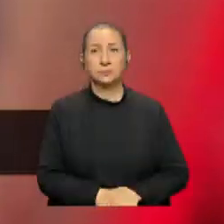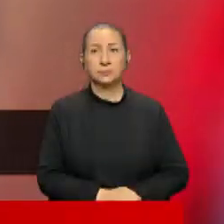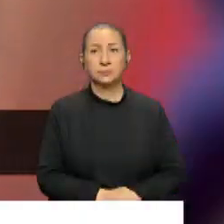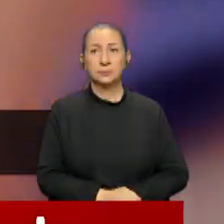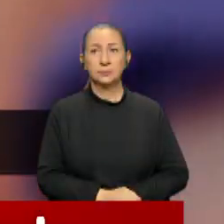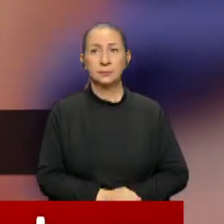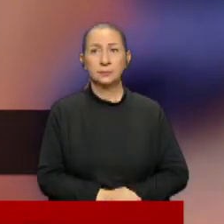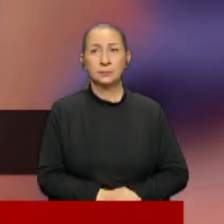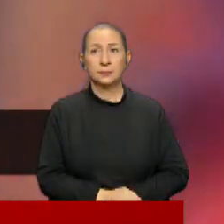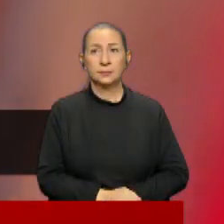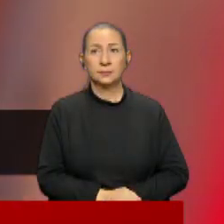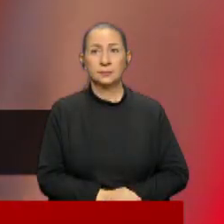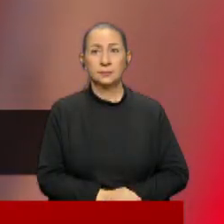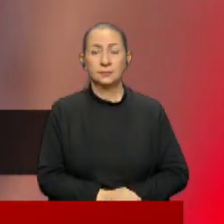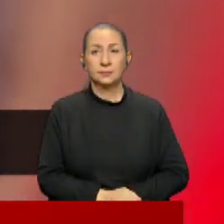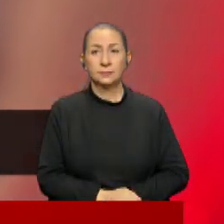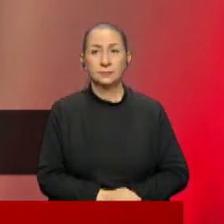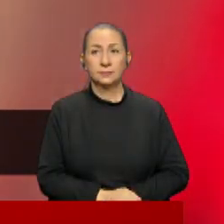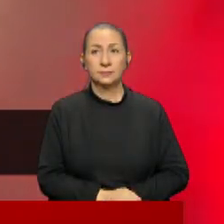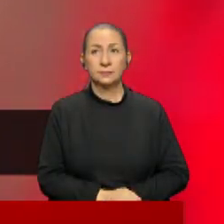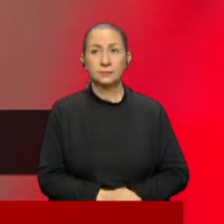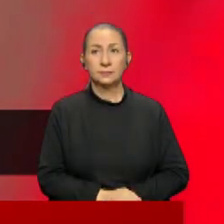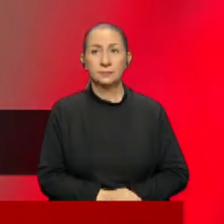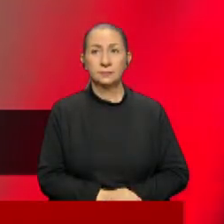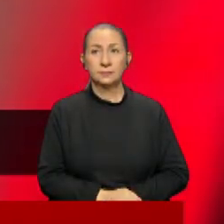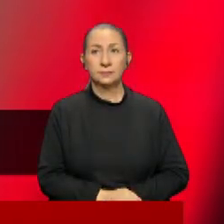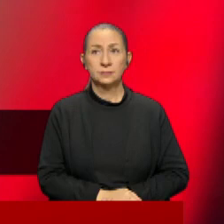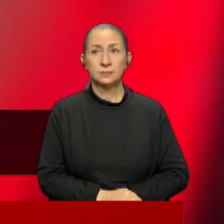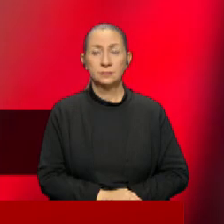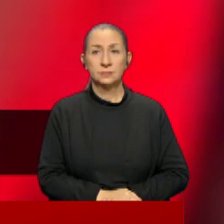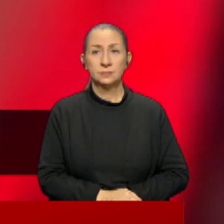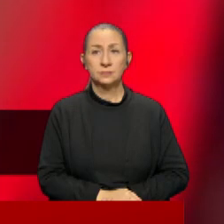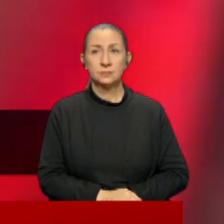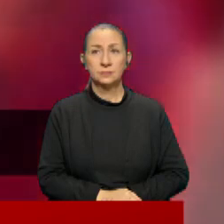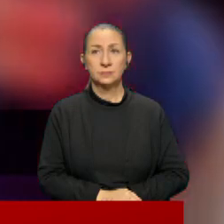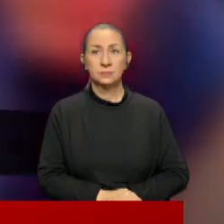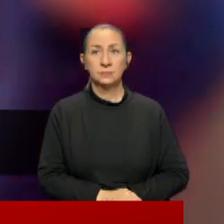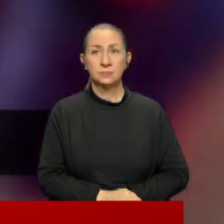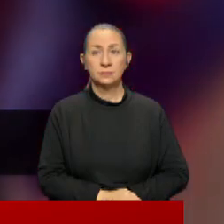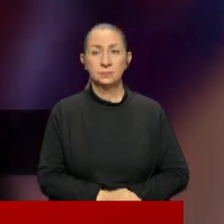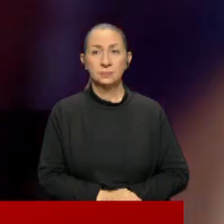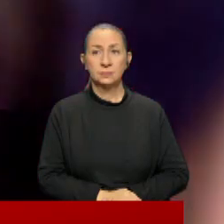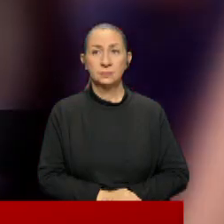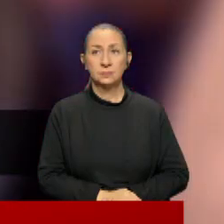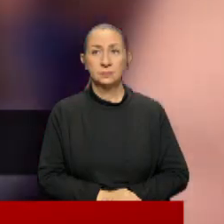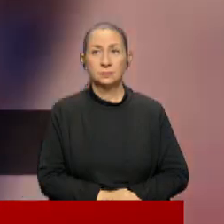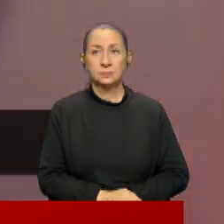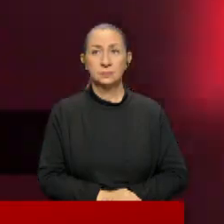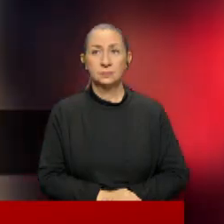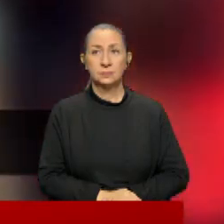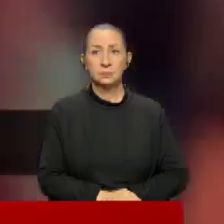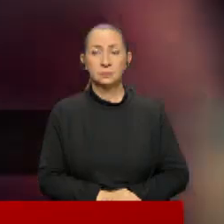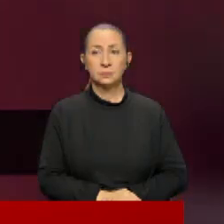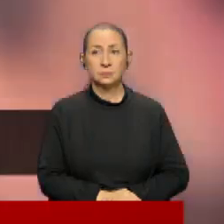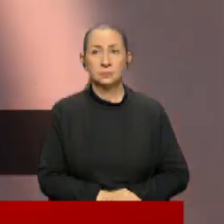Tamam oradan duyurun hadi. Birazdan zorla süpüreceğiz hepimiz aşağıya. Evet süpüreceğiz. İnsanız. İnsan gibi davranıyorsunuz.